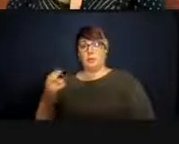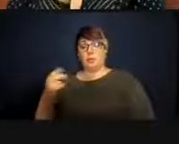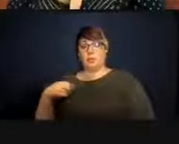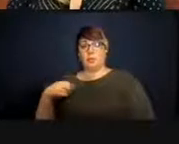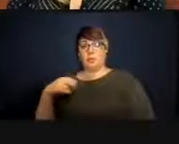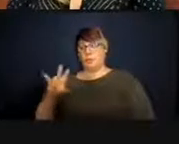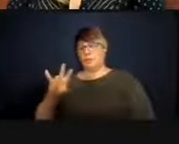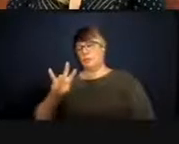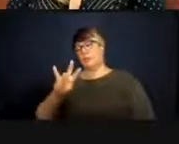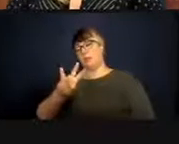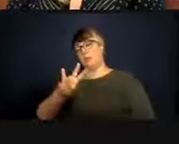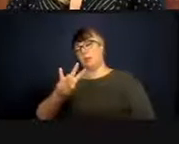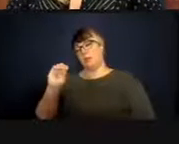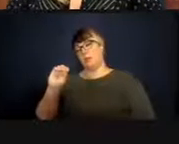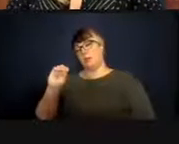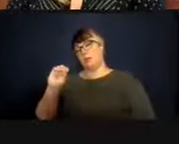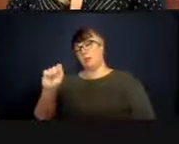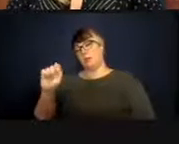mwanabodi